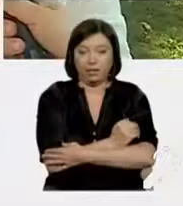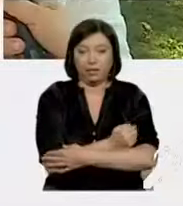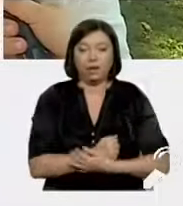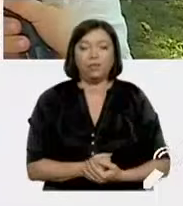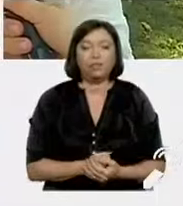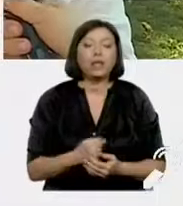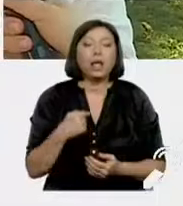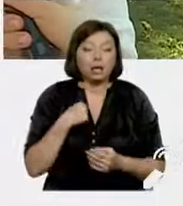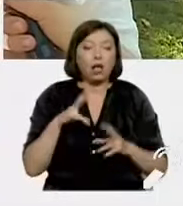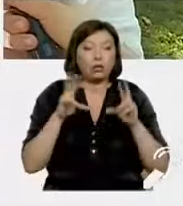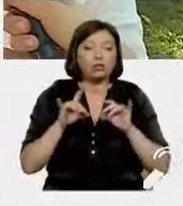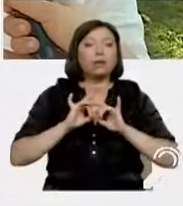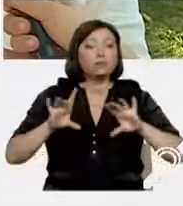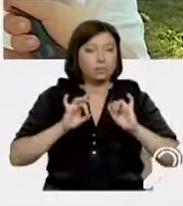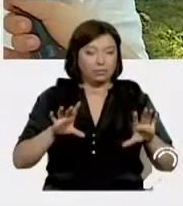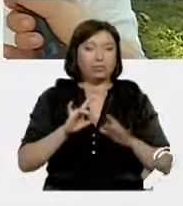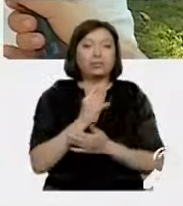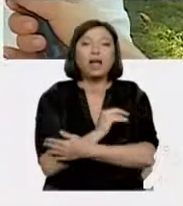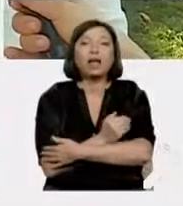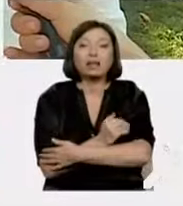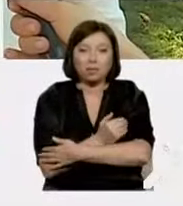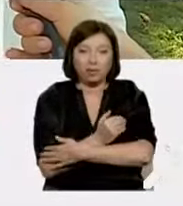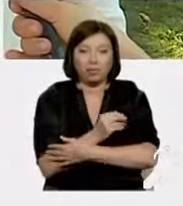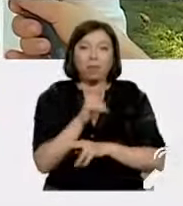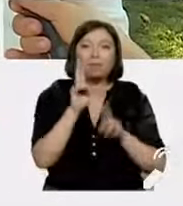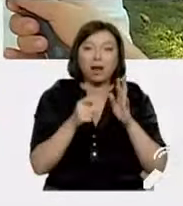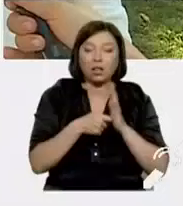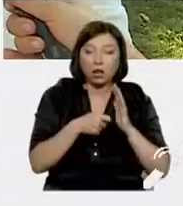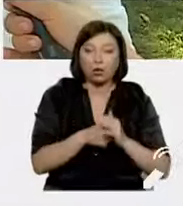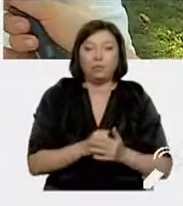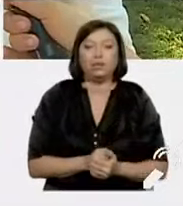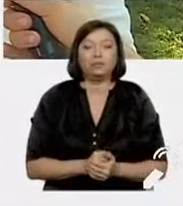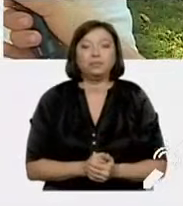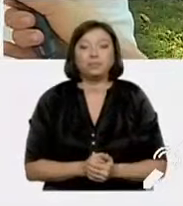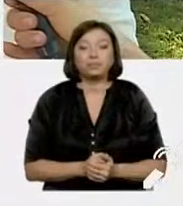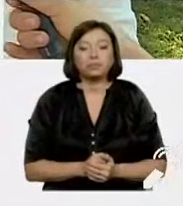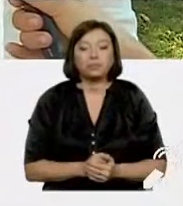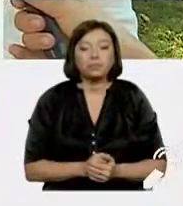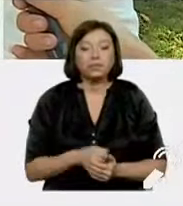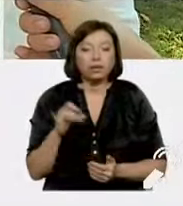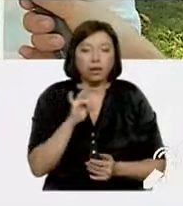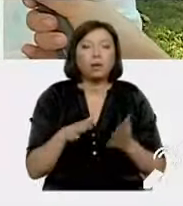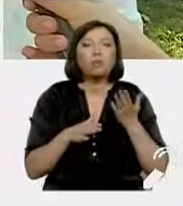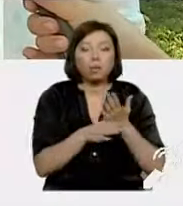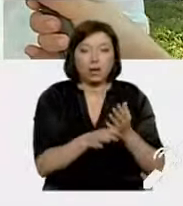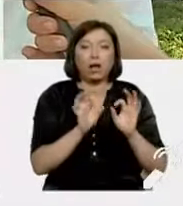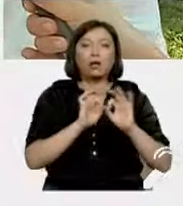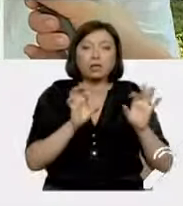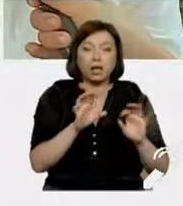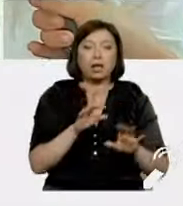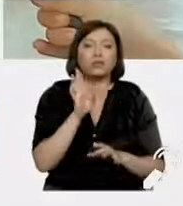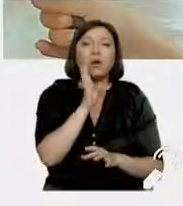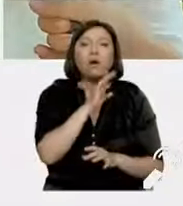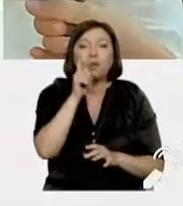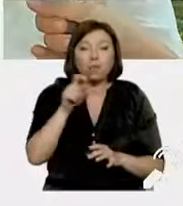Vin în calitate de consultant de baby wearing astăzi la marșul alăptării și ajut că mămicile